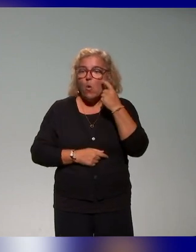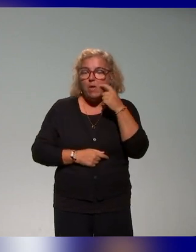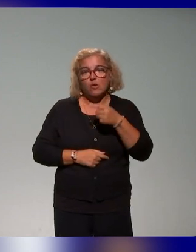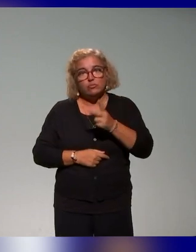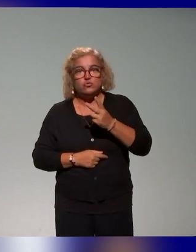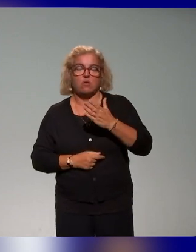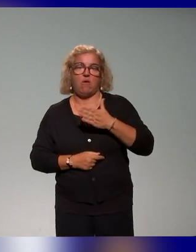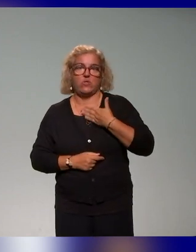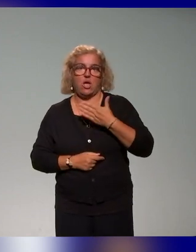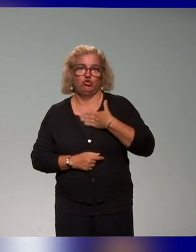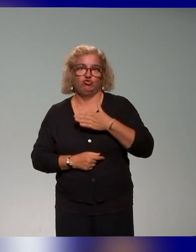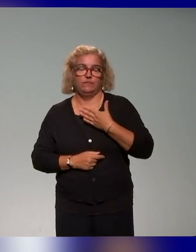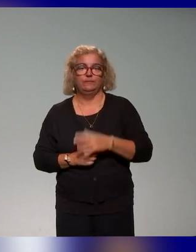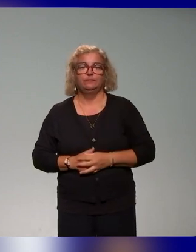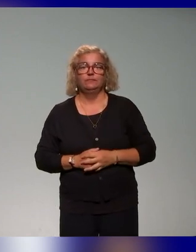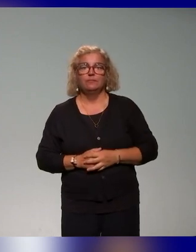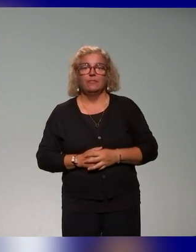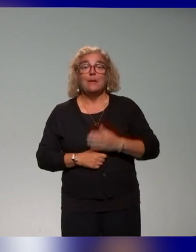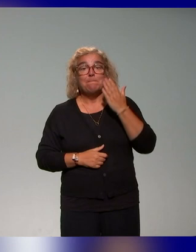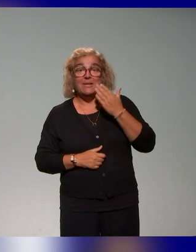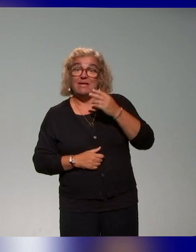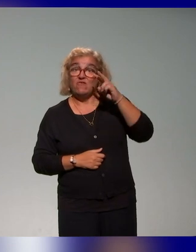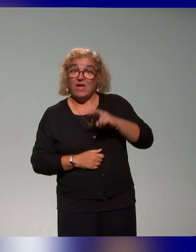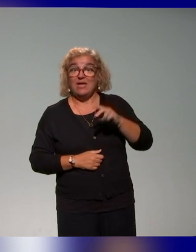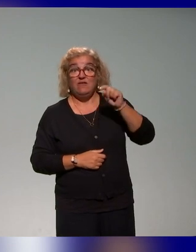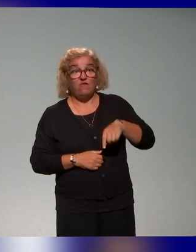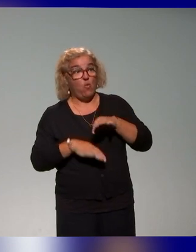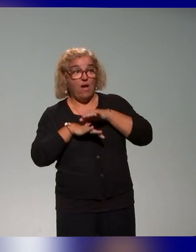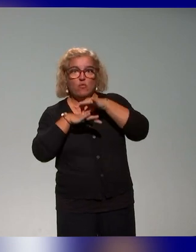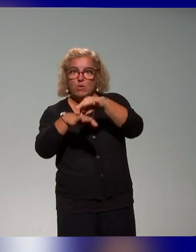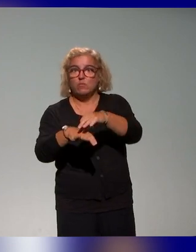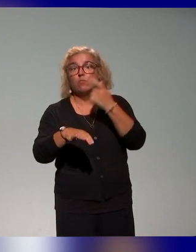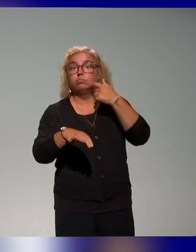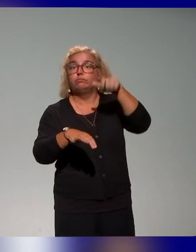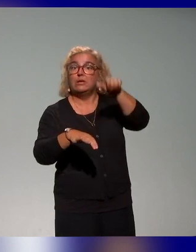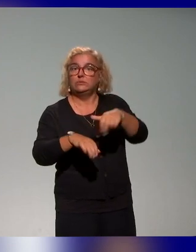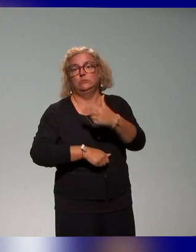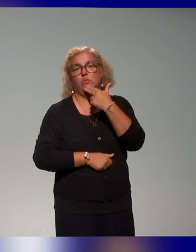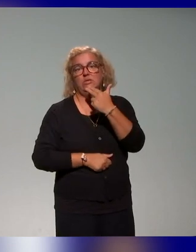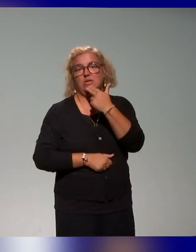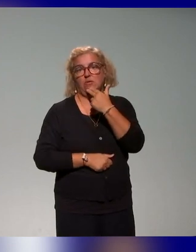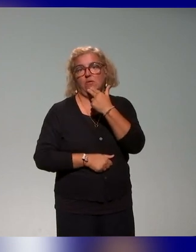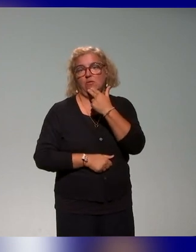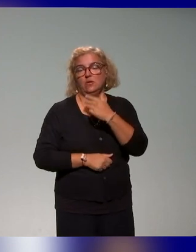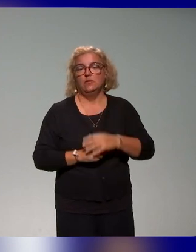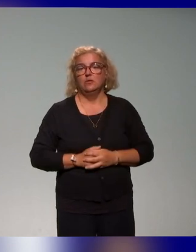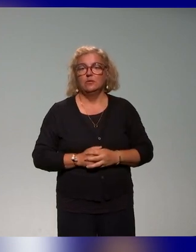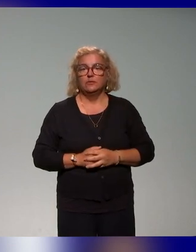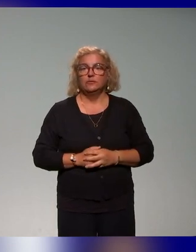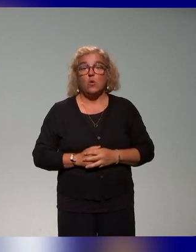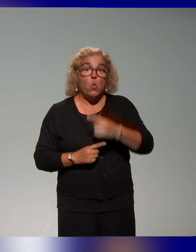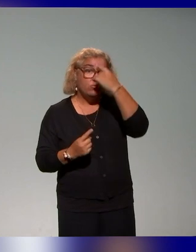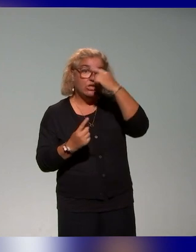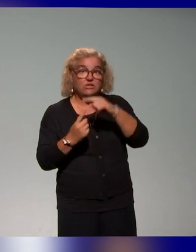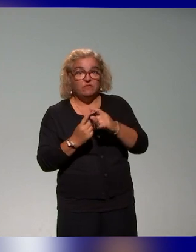l'indiquais, encore faut-il pouvoir accompagner les utilisateurs et les utilisatrices de Moodle pour